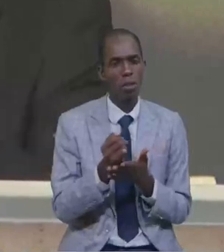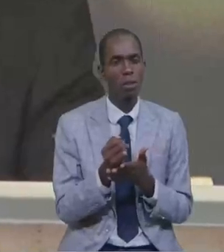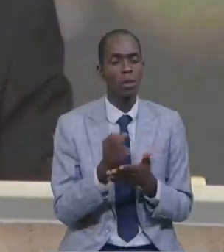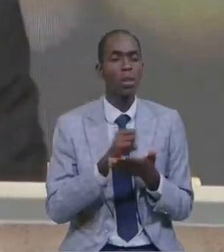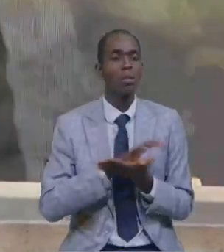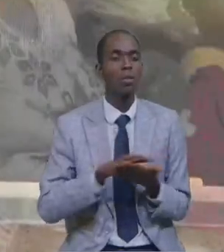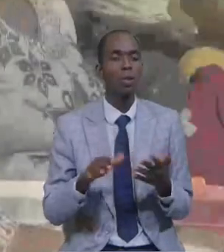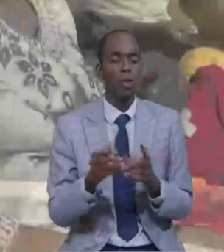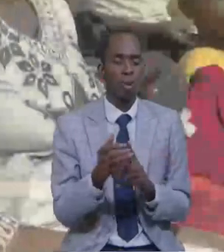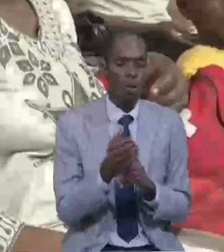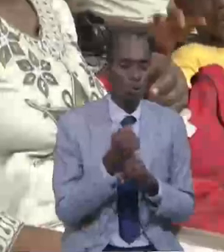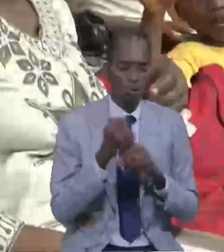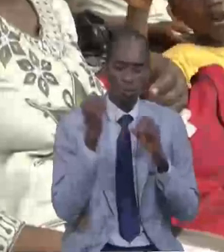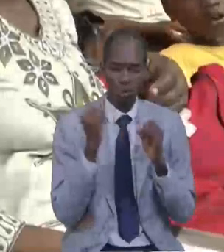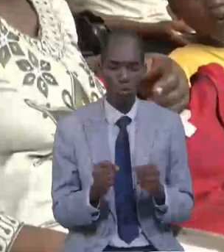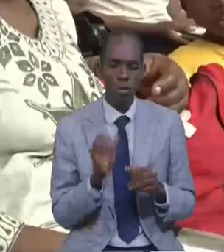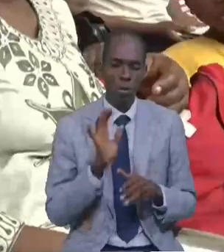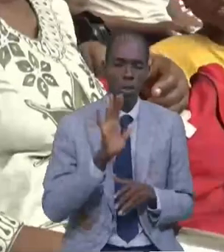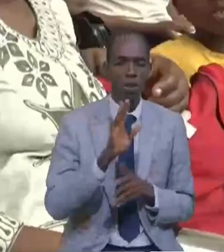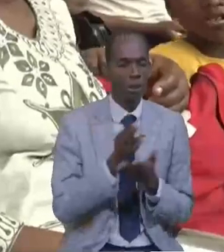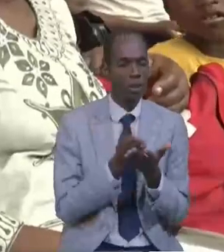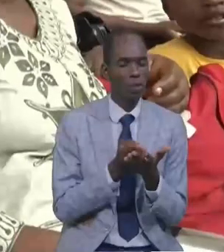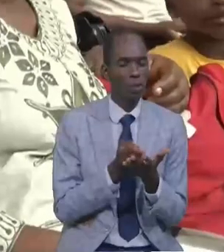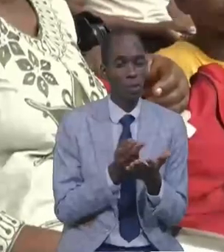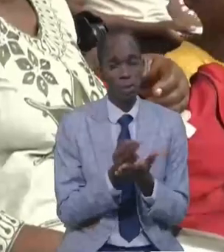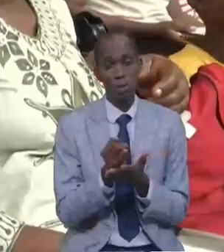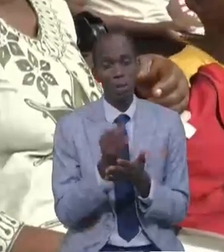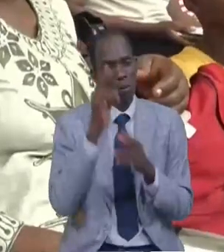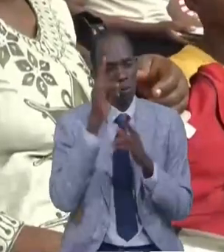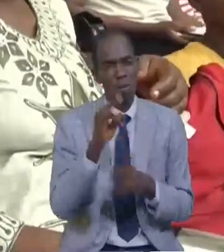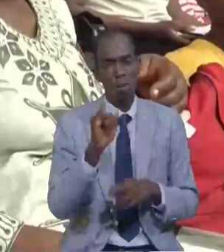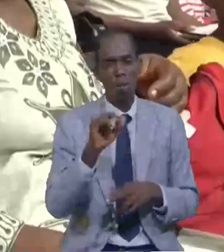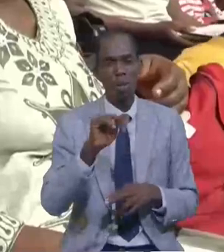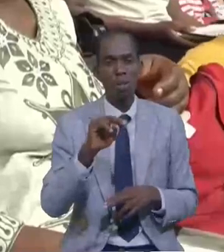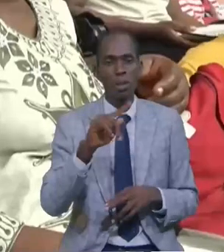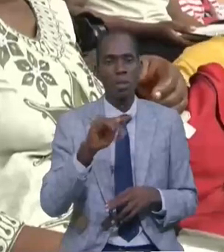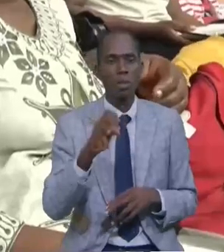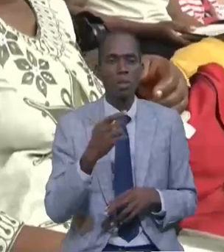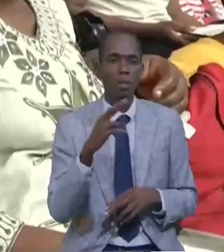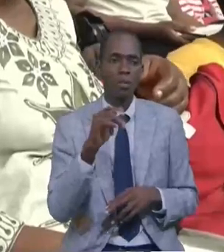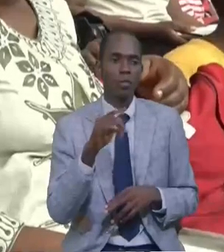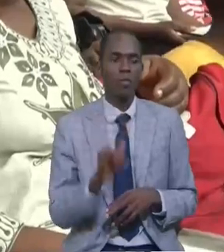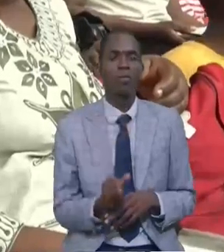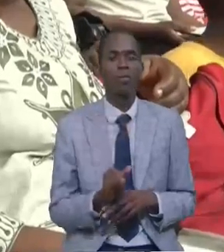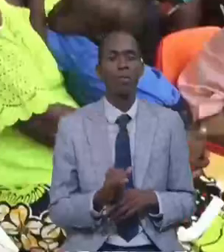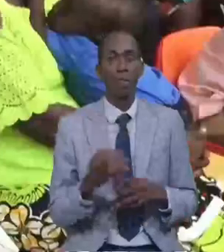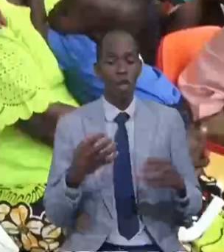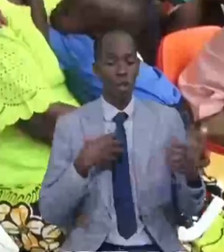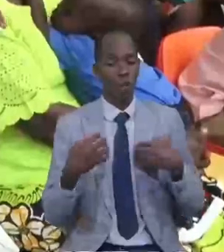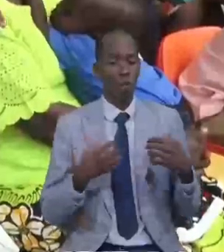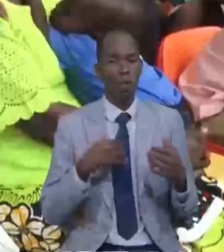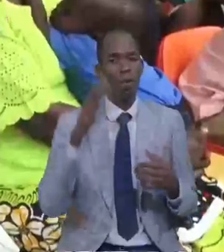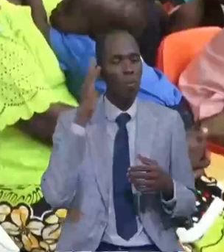Les plaintes ne vont pas voler mon intégrité. La colère ne va pas voler mon intégrité. Les